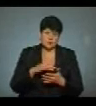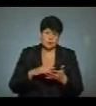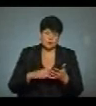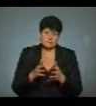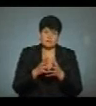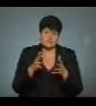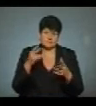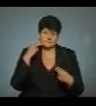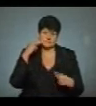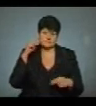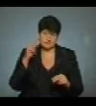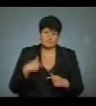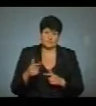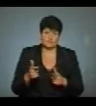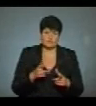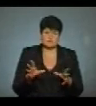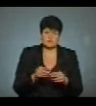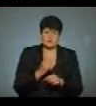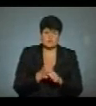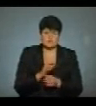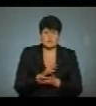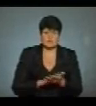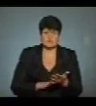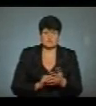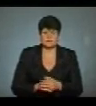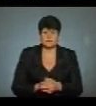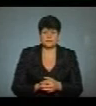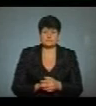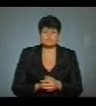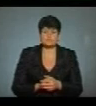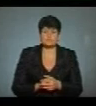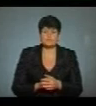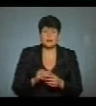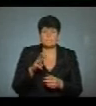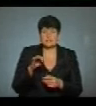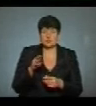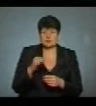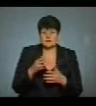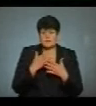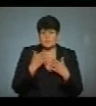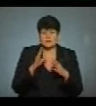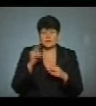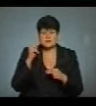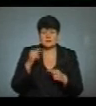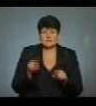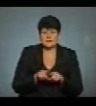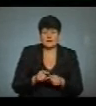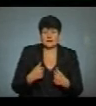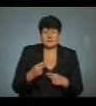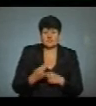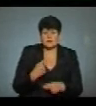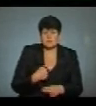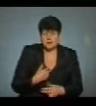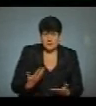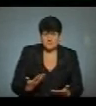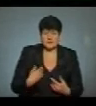продовжувати більше, удосконалюватись, ми готові співпрацювати і далі. Методик як таких немає. Будемо вчити так, як вчили мене. Я